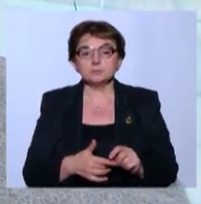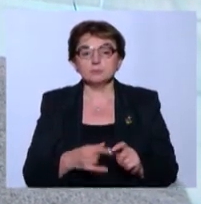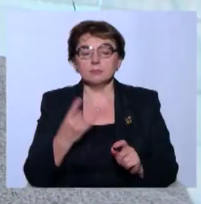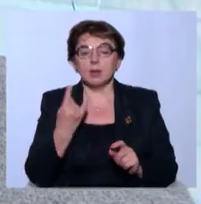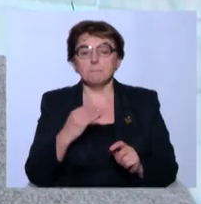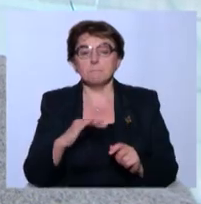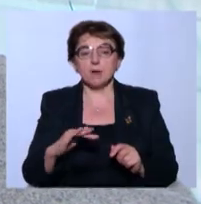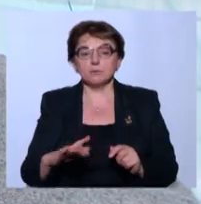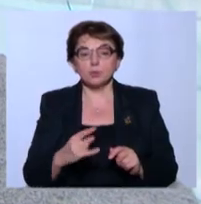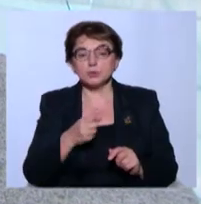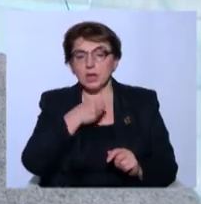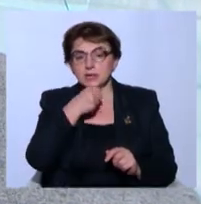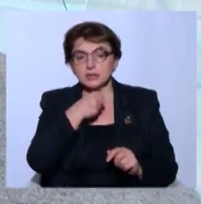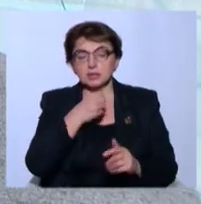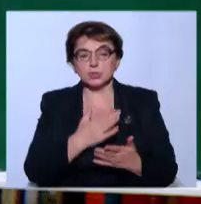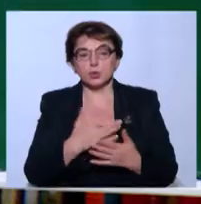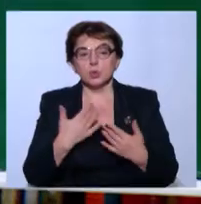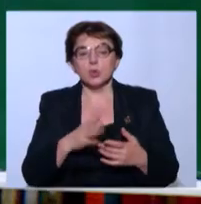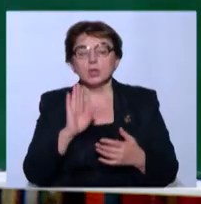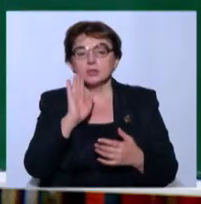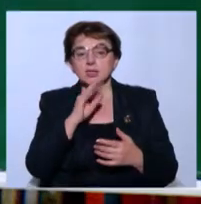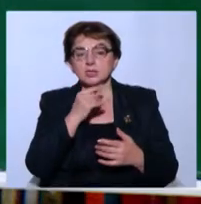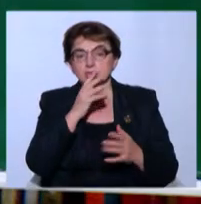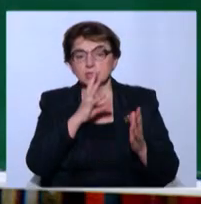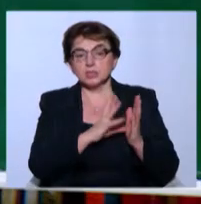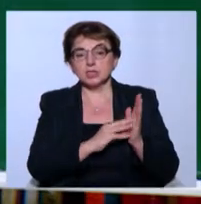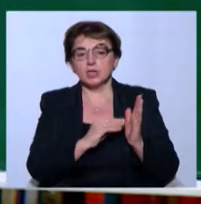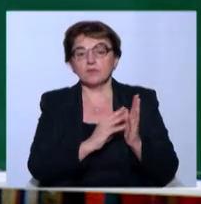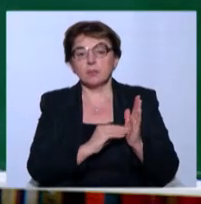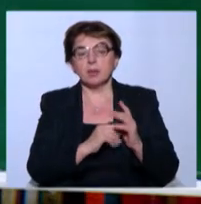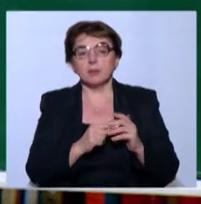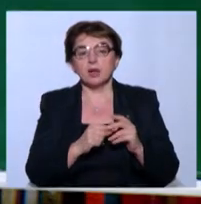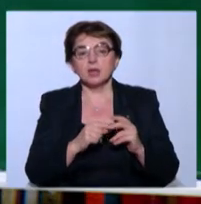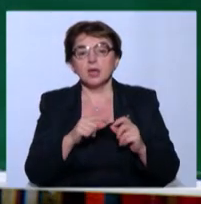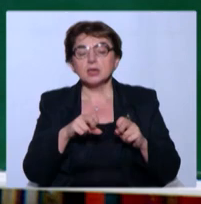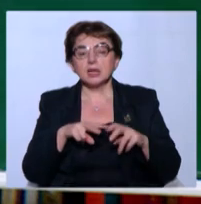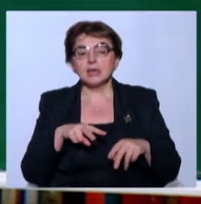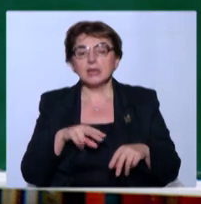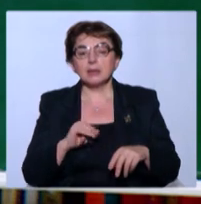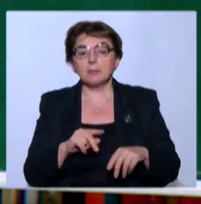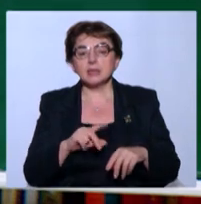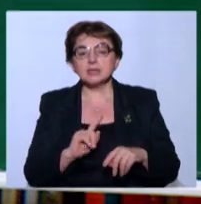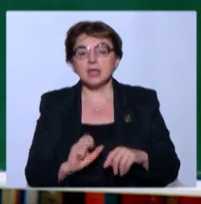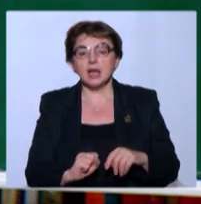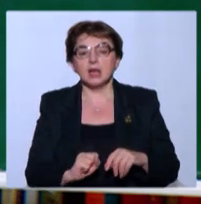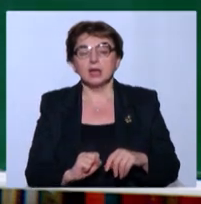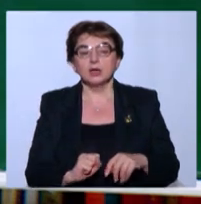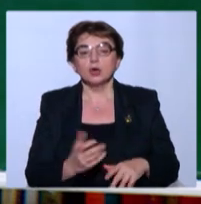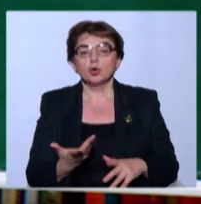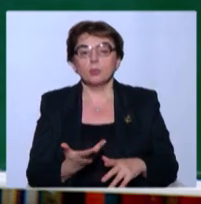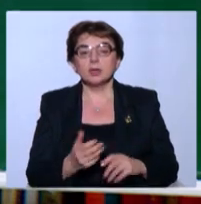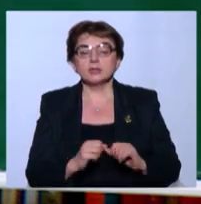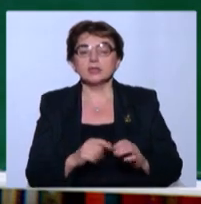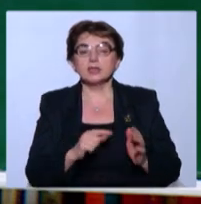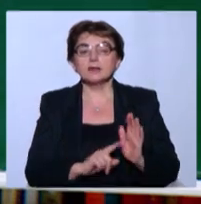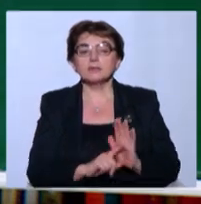ბავშვობის ასაკში, როცა ბავშვი დედის რძით იკვებება, არის ლიპაზა, კუჭის წვენის ლიპაზა, რომელიც